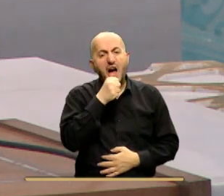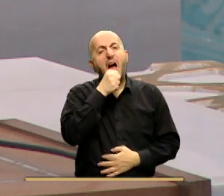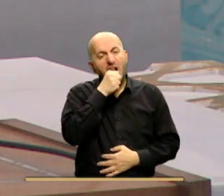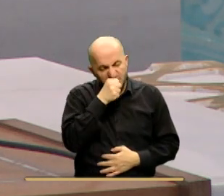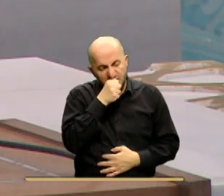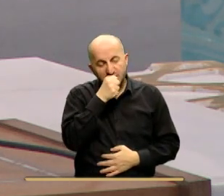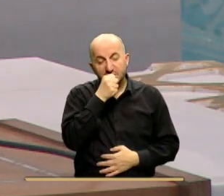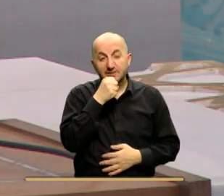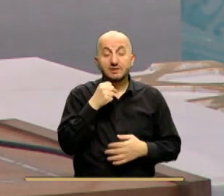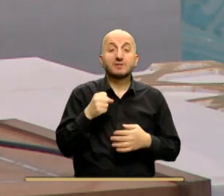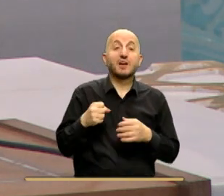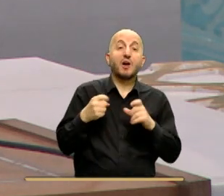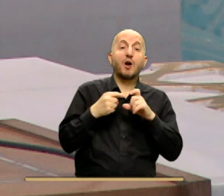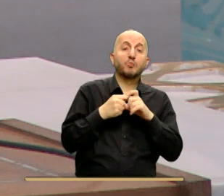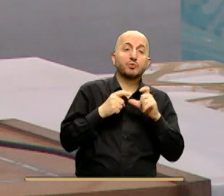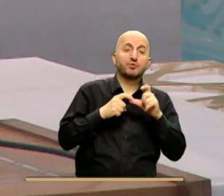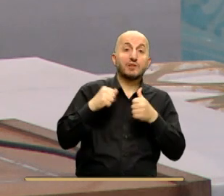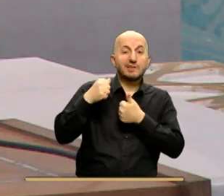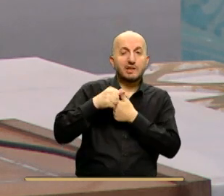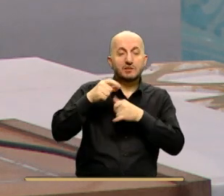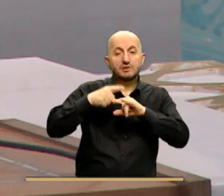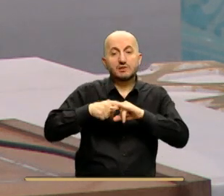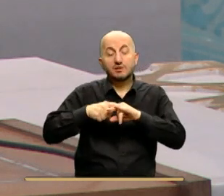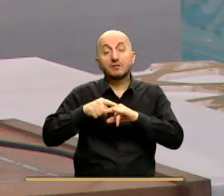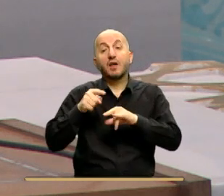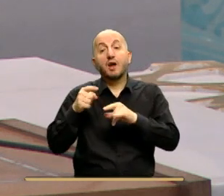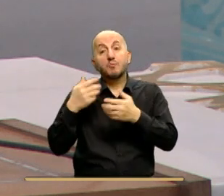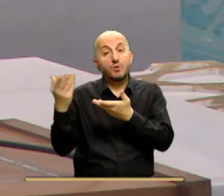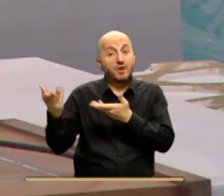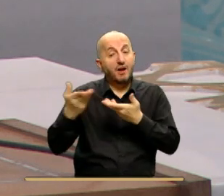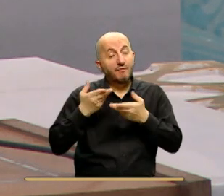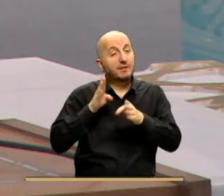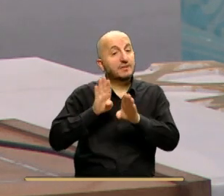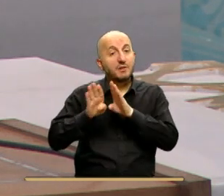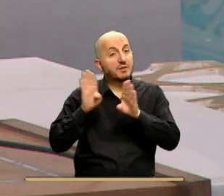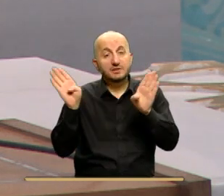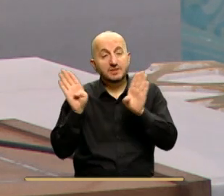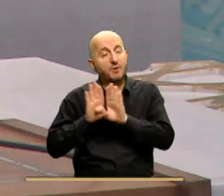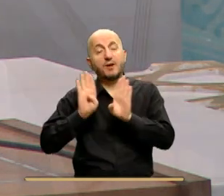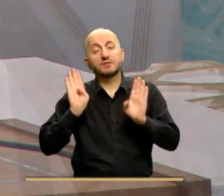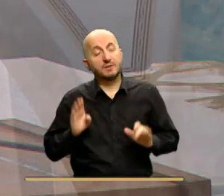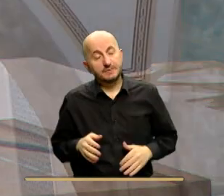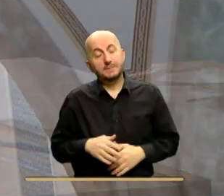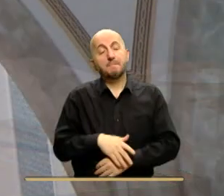Süfyan'ın karısı Hind'e bile bu tebliğ ve davet kapısını kapatmadı.